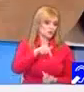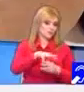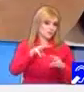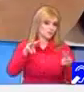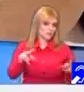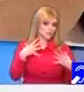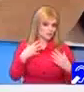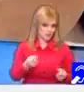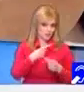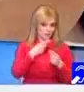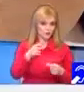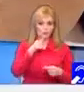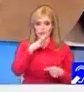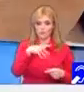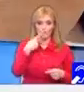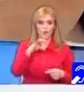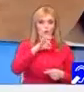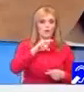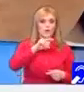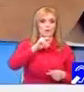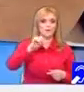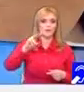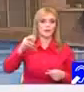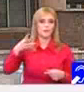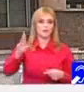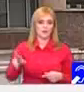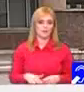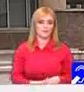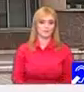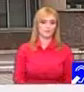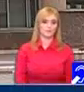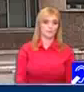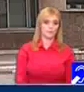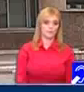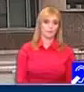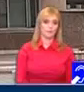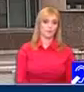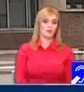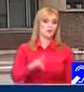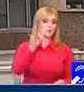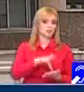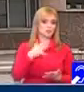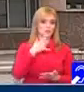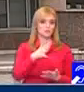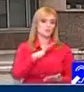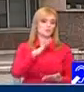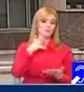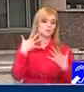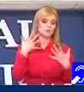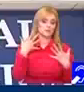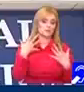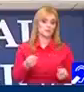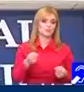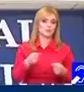Ministerului Sănătății, nu se poate vorbi de o epidemie la acest moment. Centrul Național de Sănătate Publică anunță